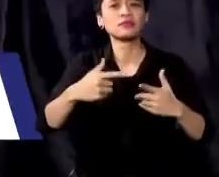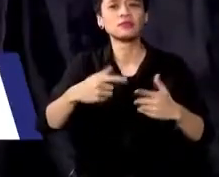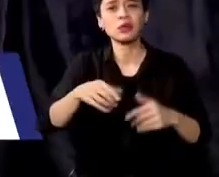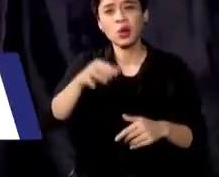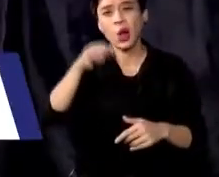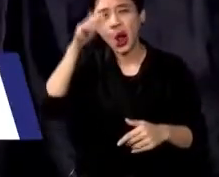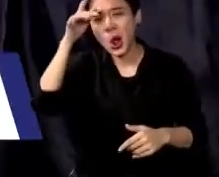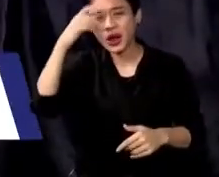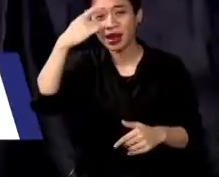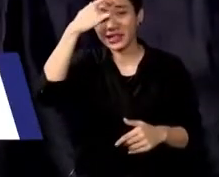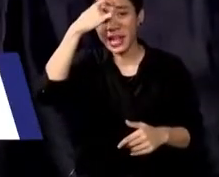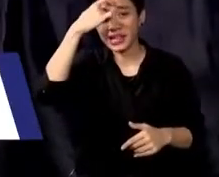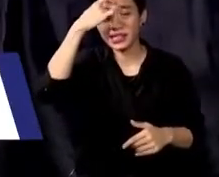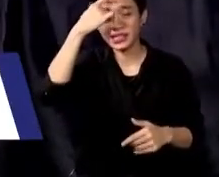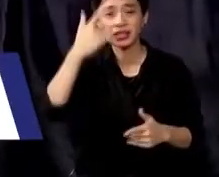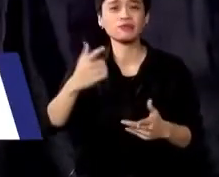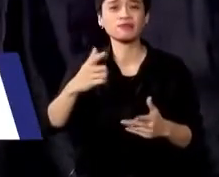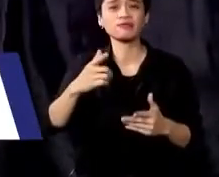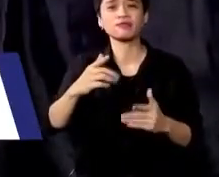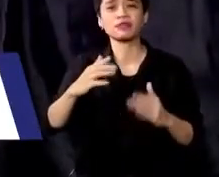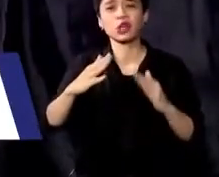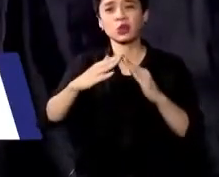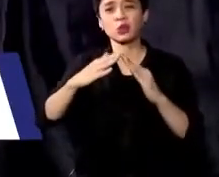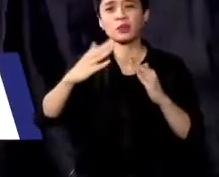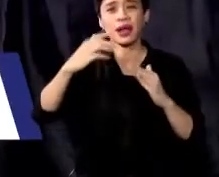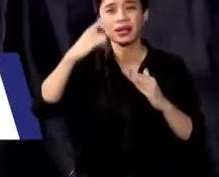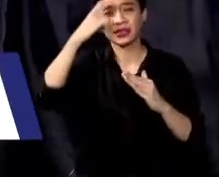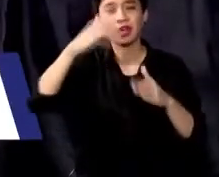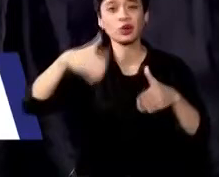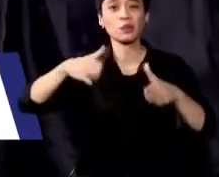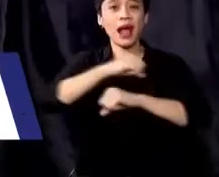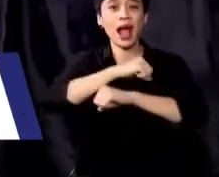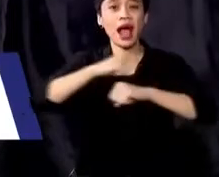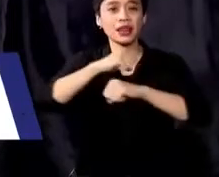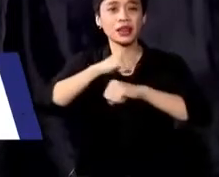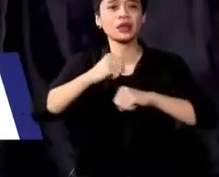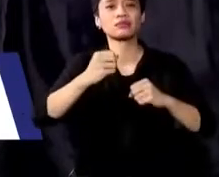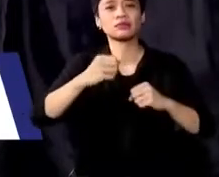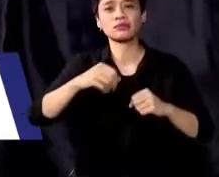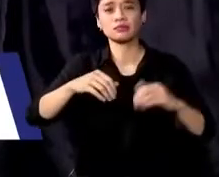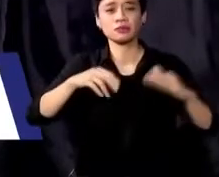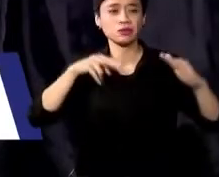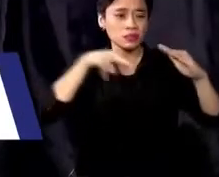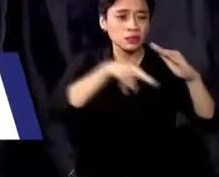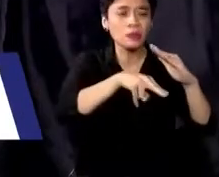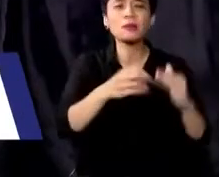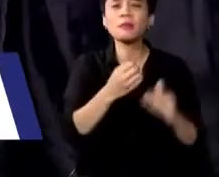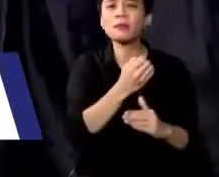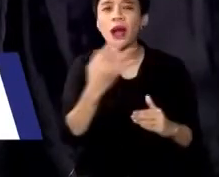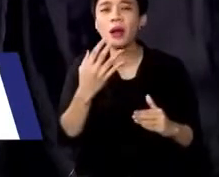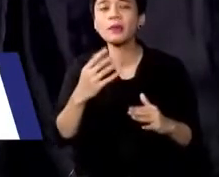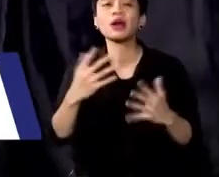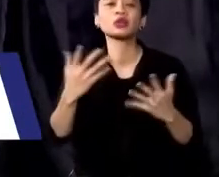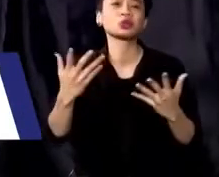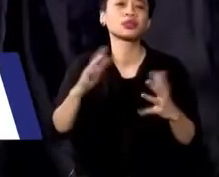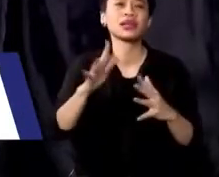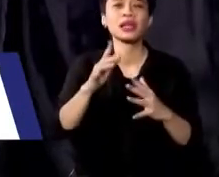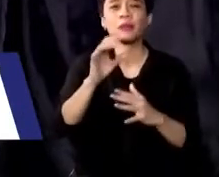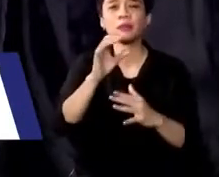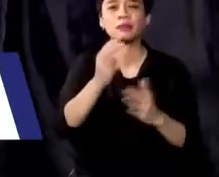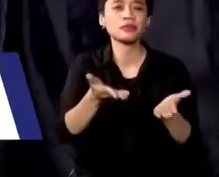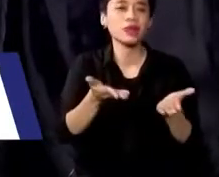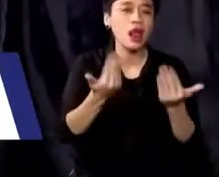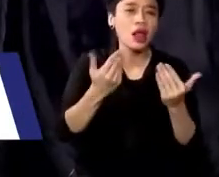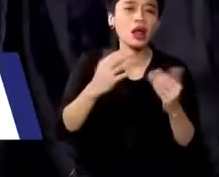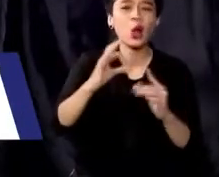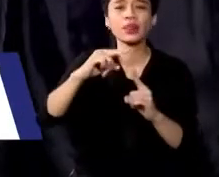pasien yang dirawat di rsdc Wisma atlit dan bagaimana dengan proposilnya antara pasien OTG gejala ringan dan sedang dan